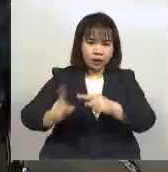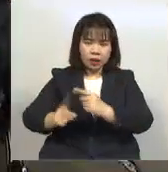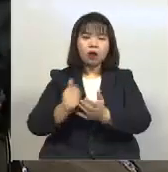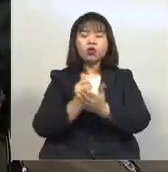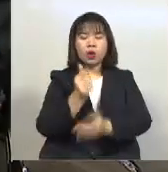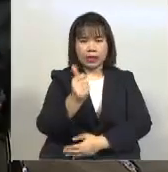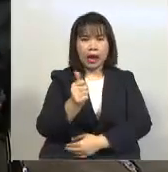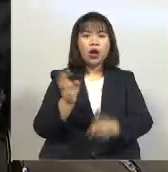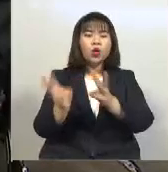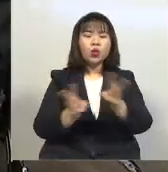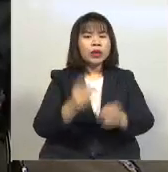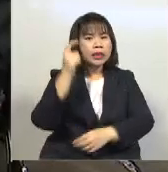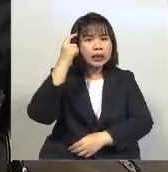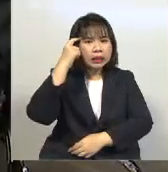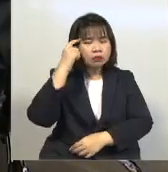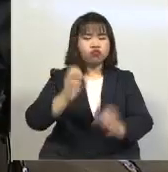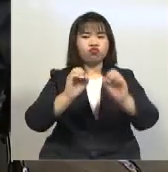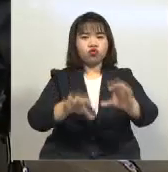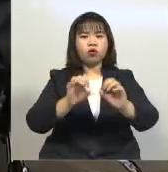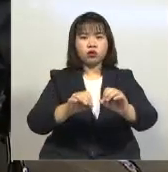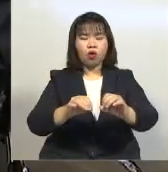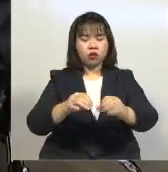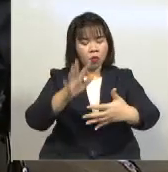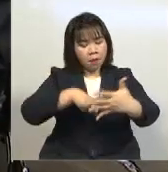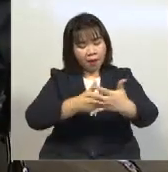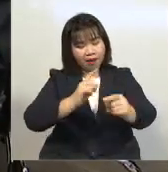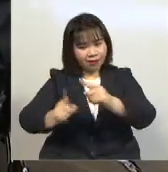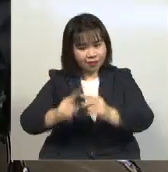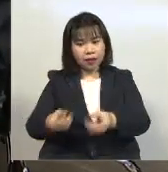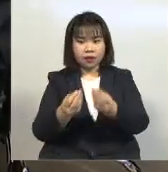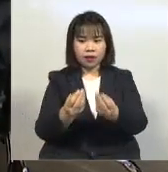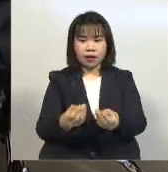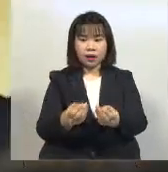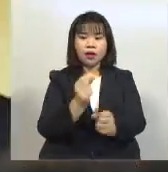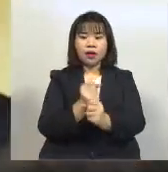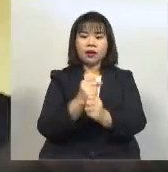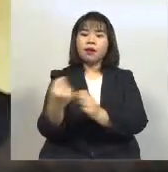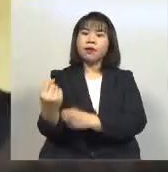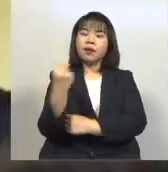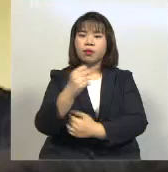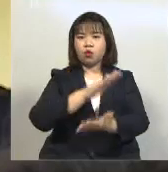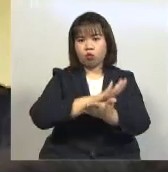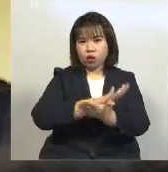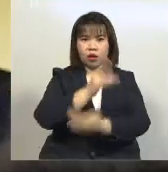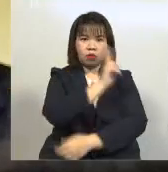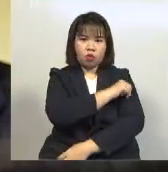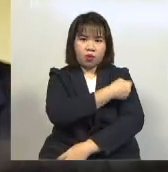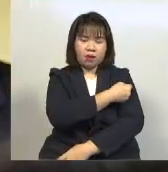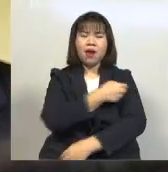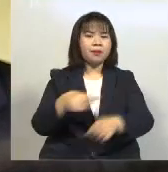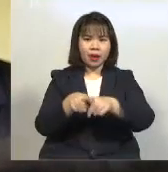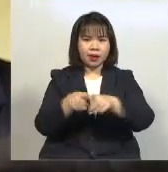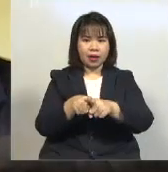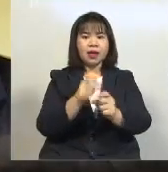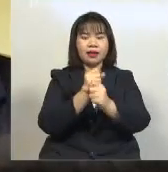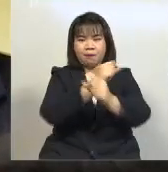ยมีแนวคิดในการสร้างความตระหนักและรณรงค์เกี่ยวกับมาตรการต่างๆในการเสริมสร้างความเข้มแข็งของโรงเรียนและโรงพยาบาลที่ส